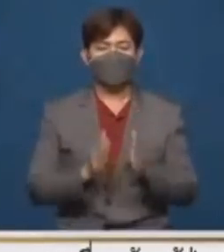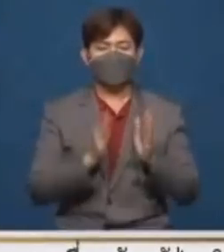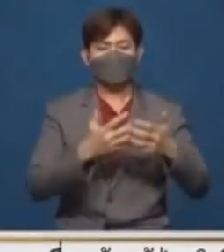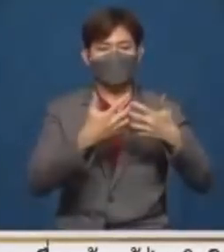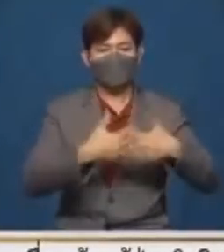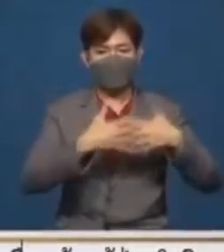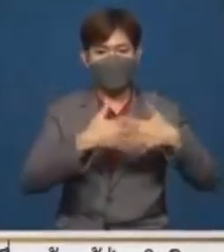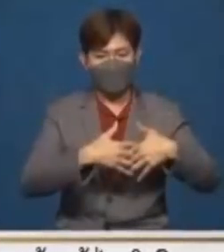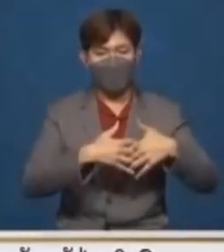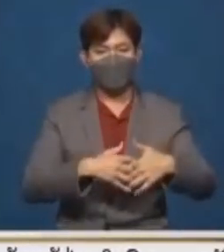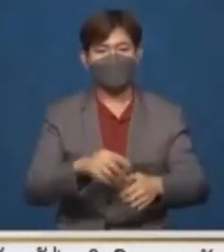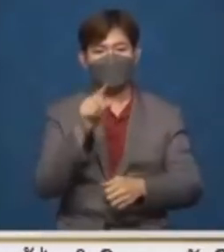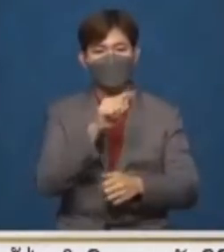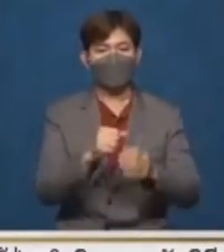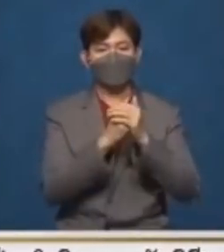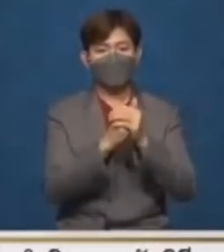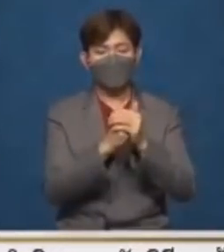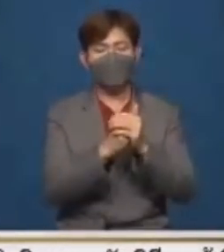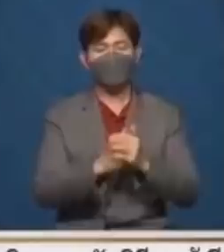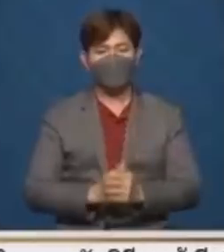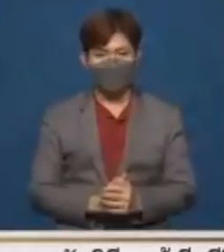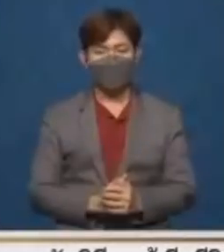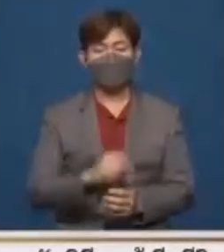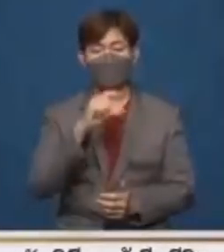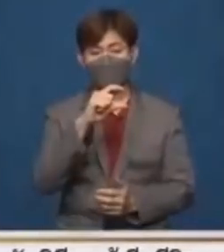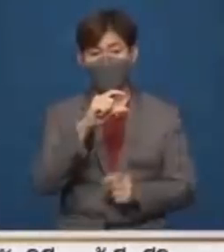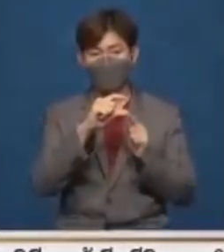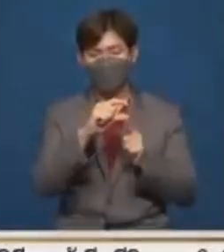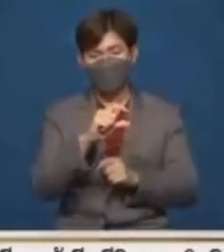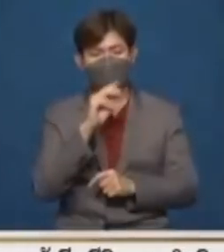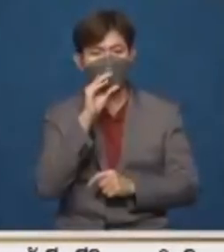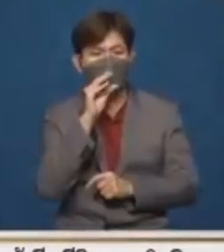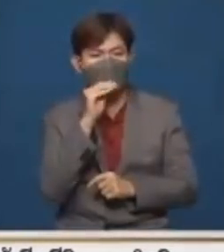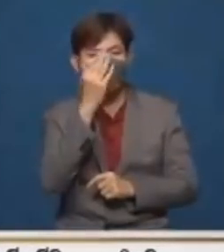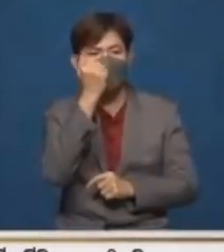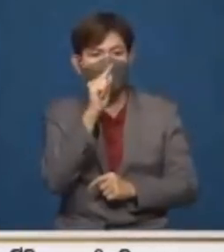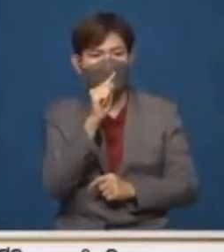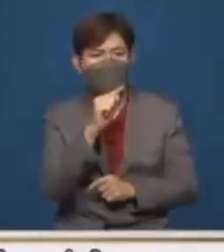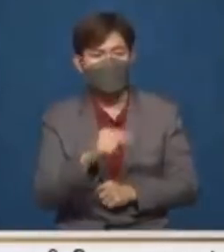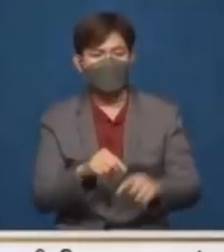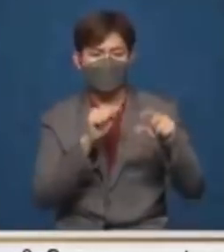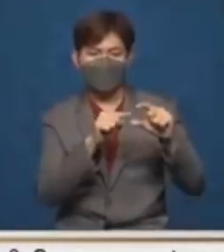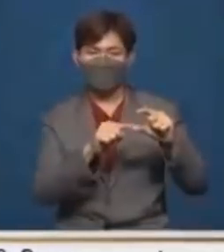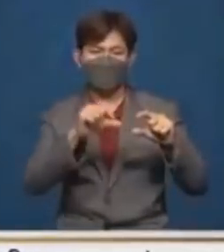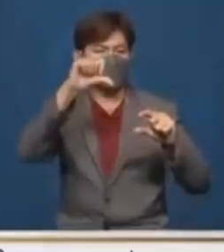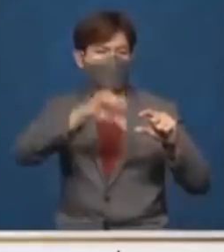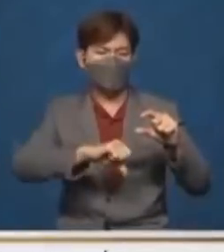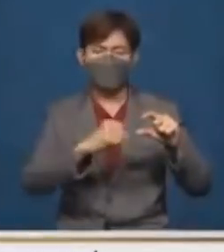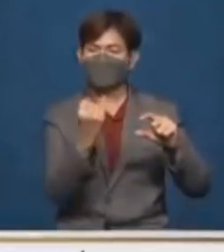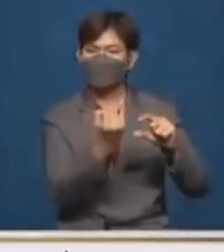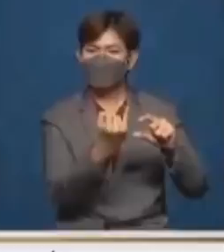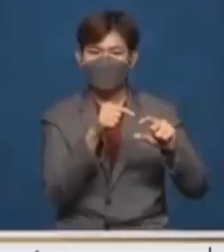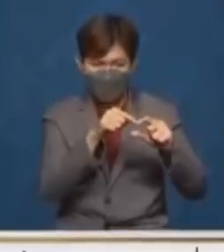วัคซีนซโวัชซึ่งเป็นการพูดเพื่อจะไปด้อยค่าเขาวเปของไม่ดีผมวาม